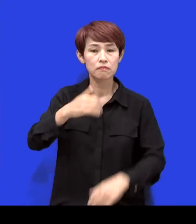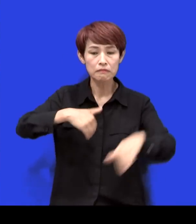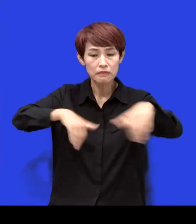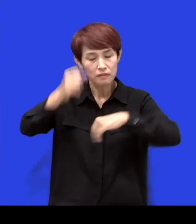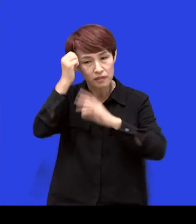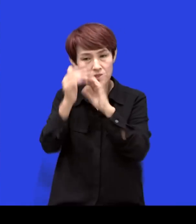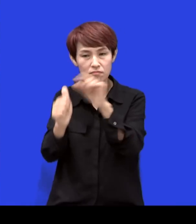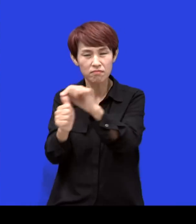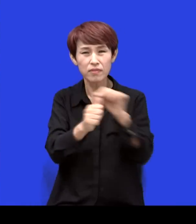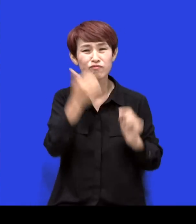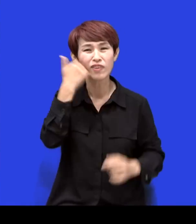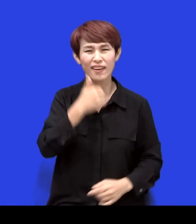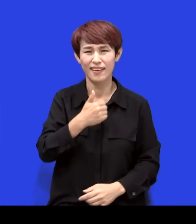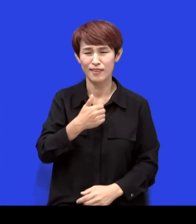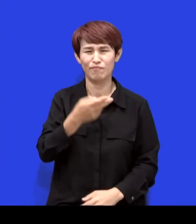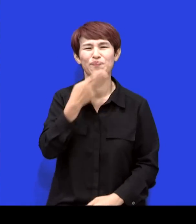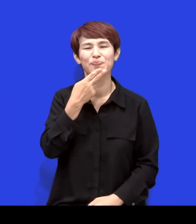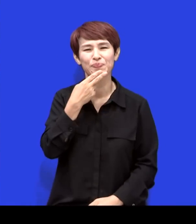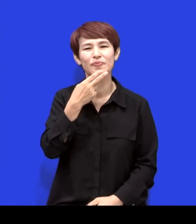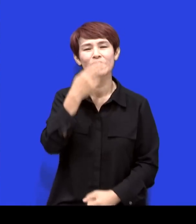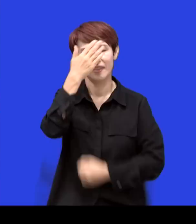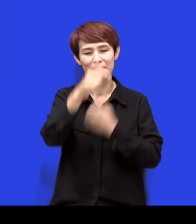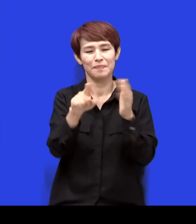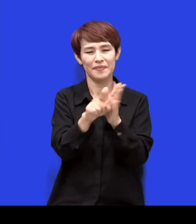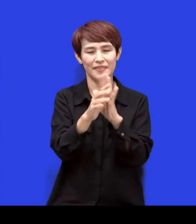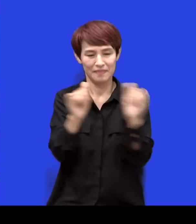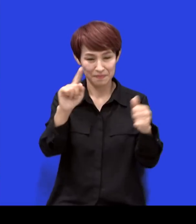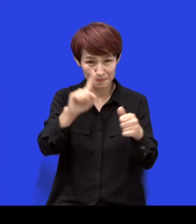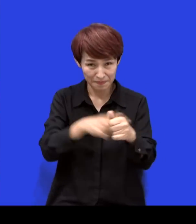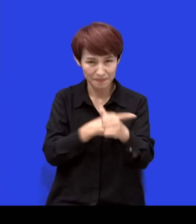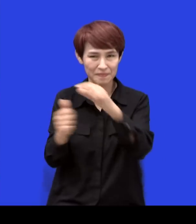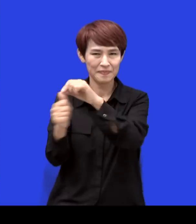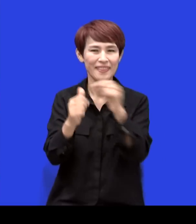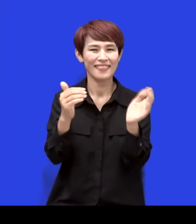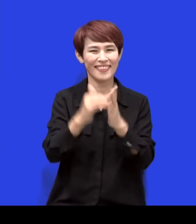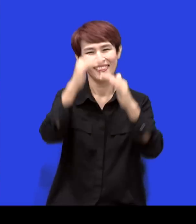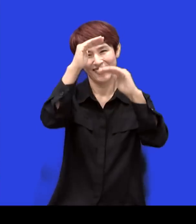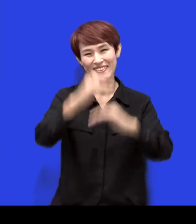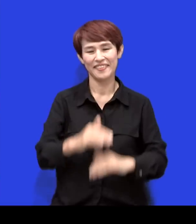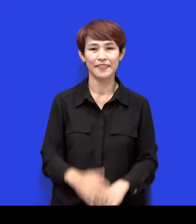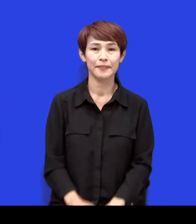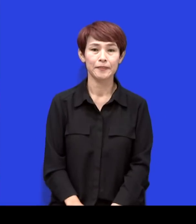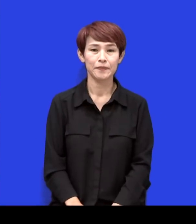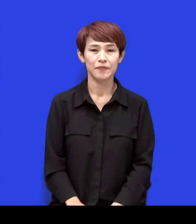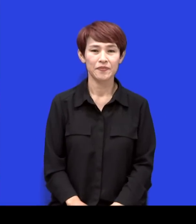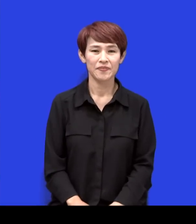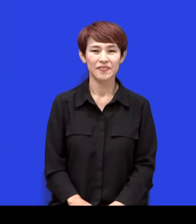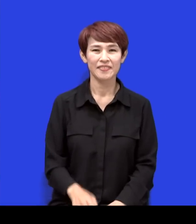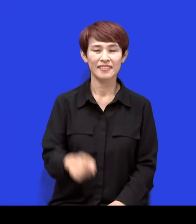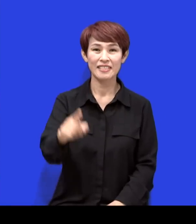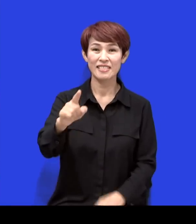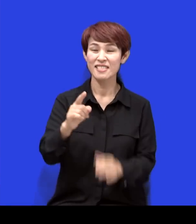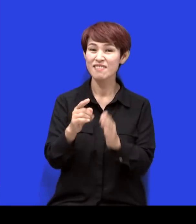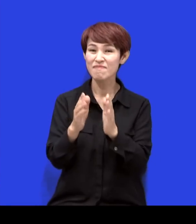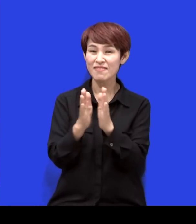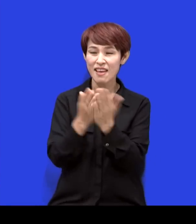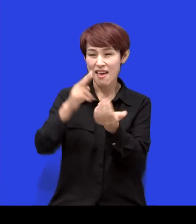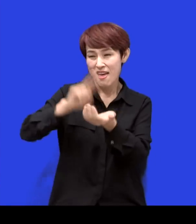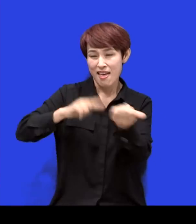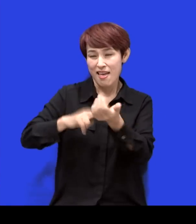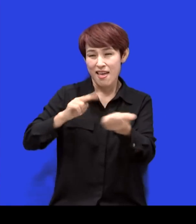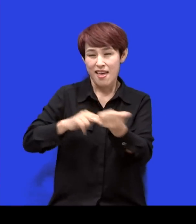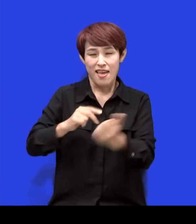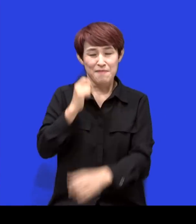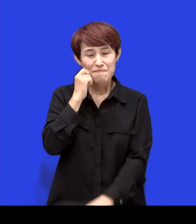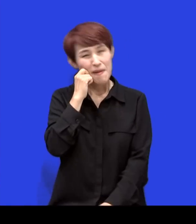노숙자를 고용하겠습니까? 그렇죠. 그래서 그런 식으로 설정을 했죠. 그러셨군요. 지금 우리 이정수 씨가 불허하는 이제 밀리언세로 작가가 되셨는데 네.